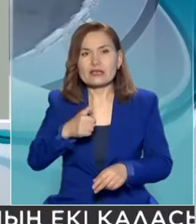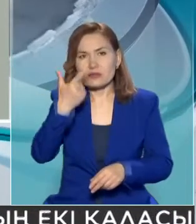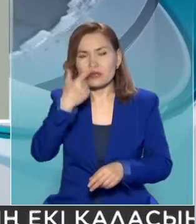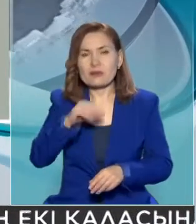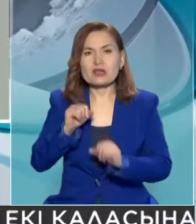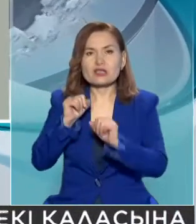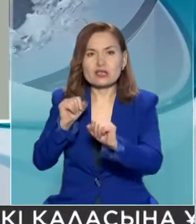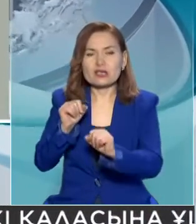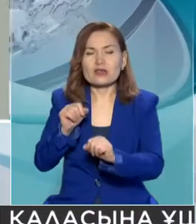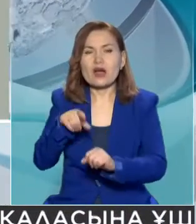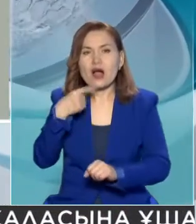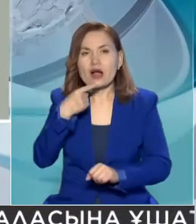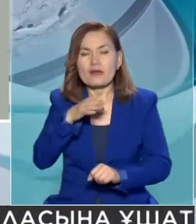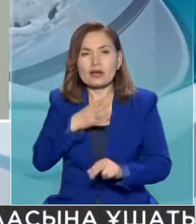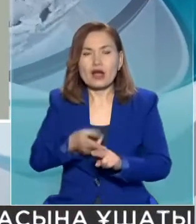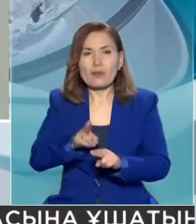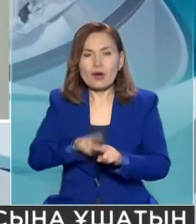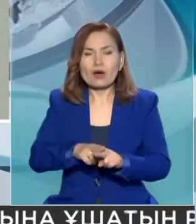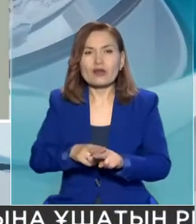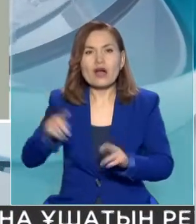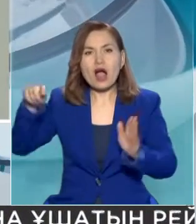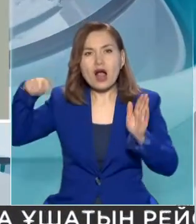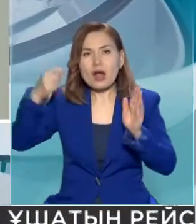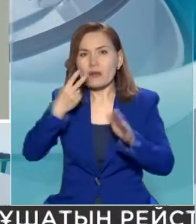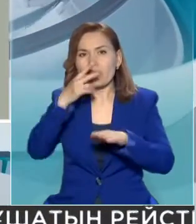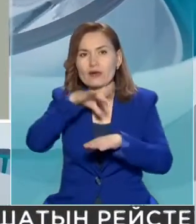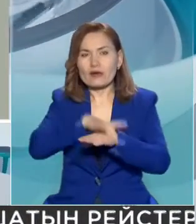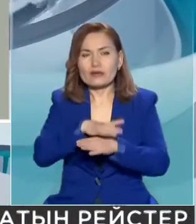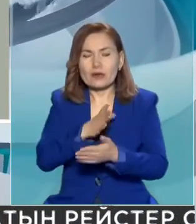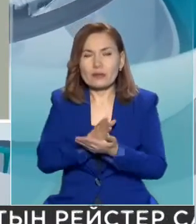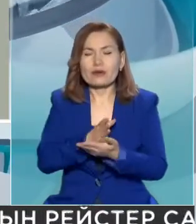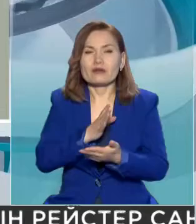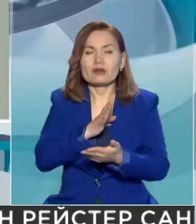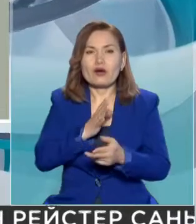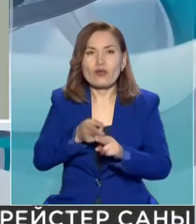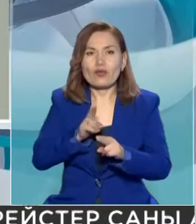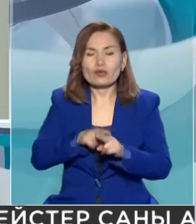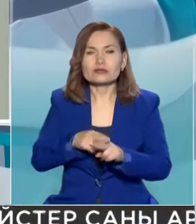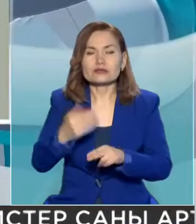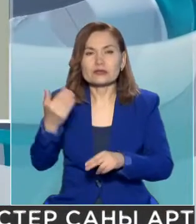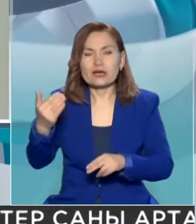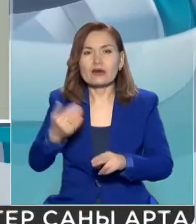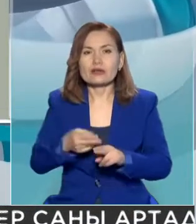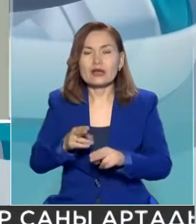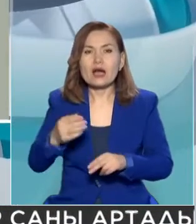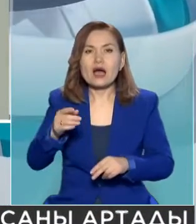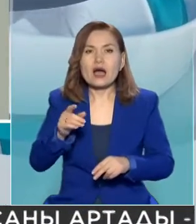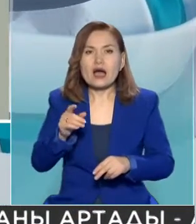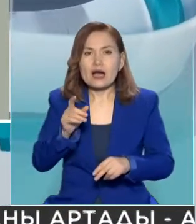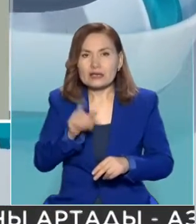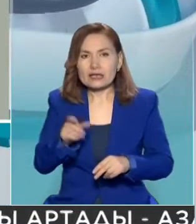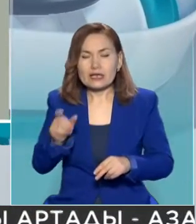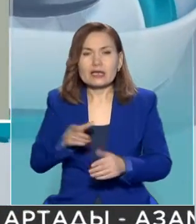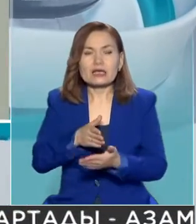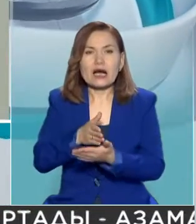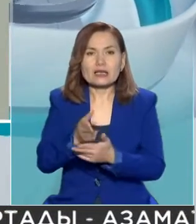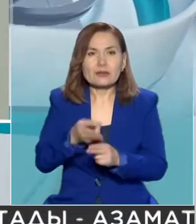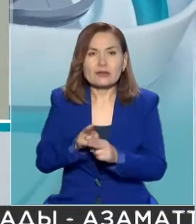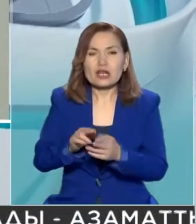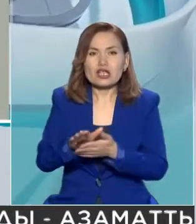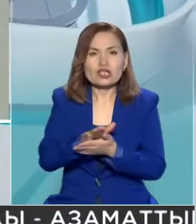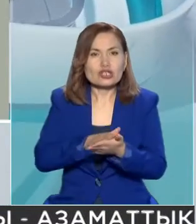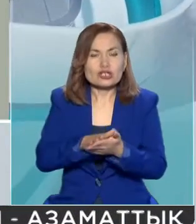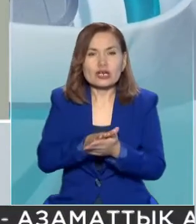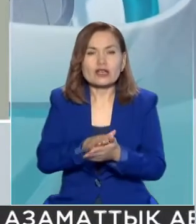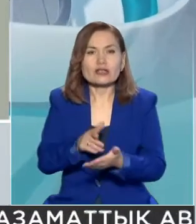таспаларда полиция қызметкерлері мен сот орындаушысы және үйдің жаңа иесінің қарусыз болғанын көруге болады. Олар сізден заң жүзінде үйді босатуды талап